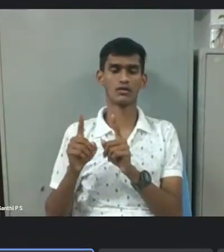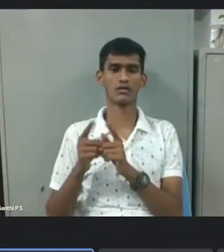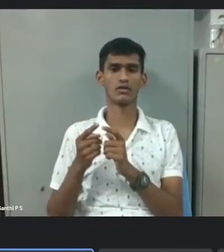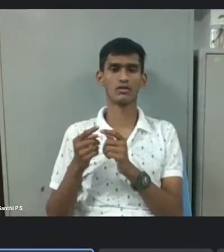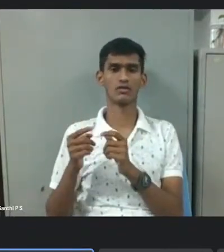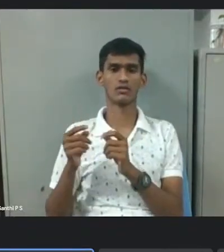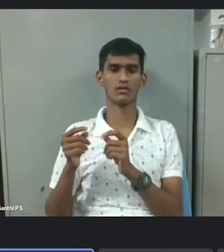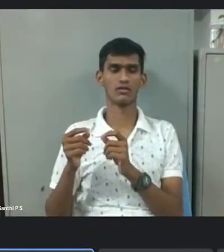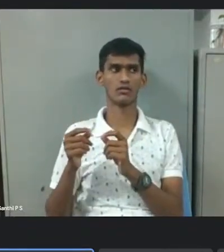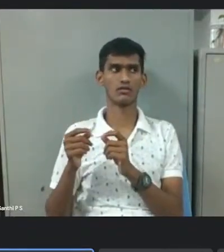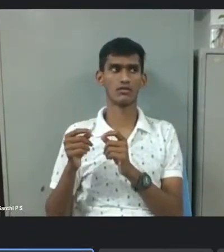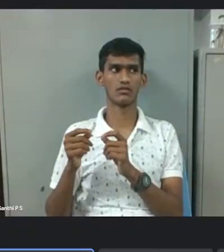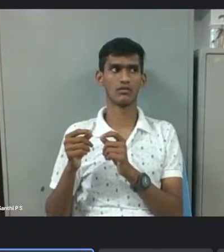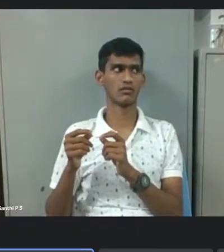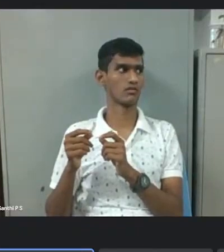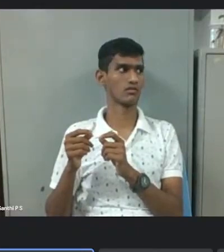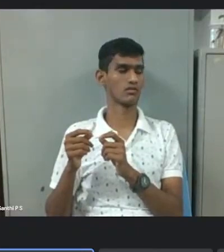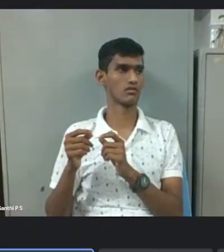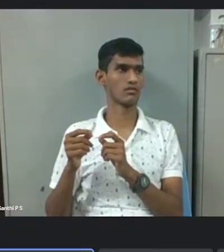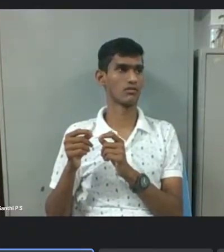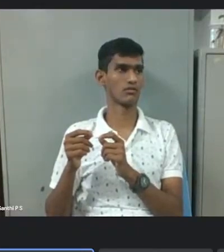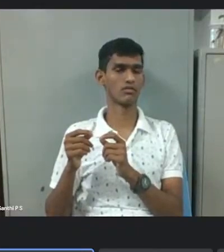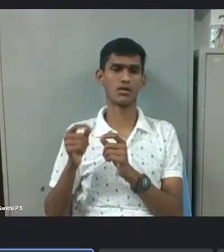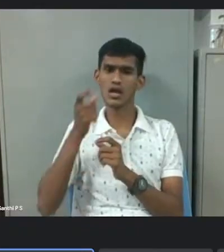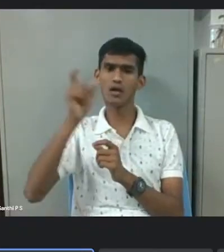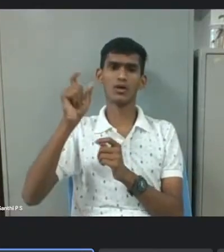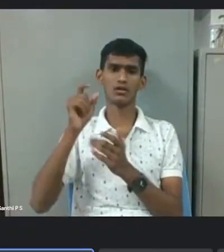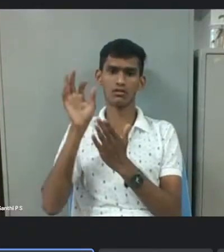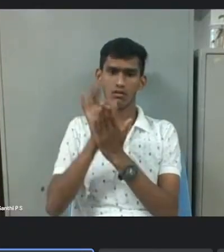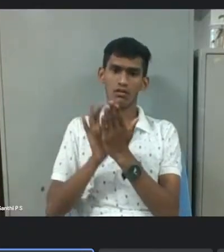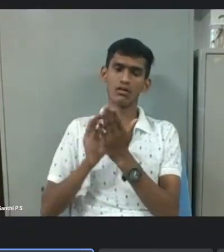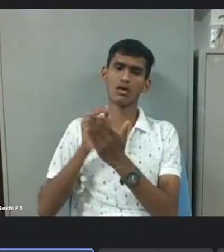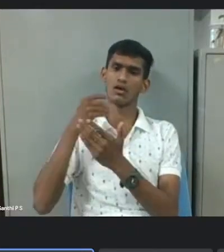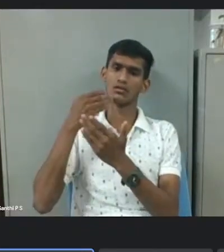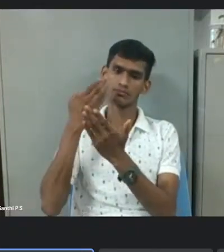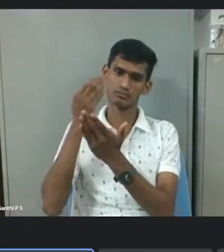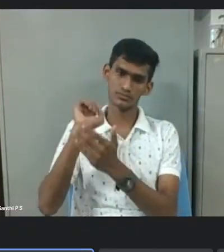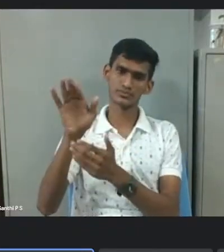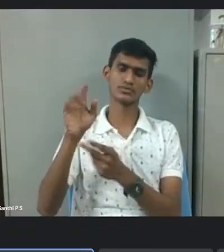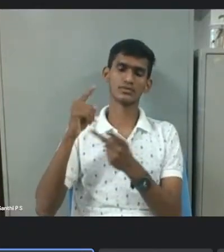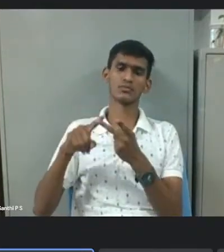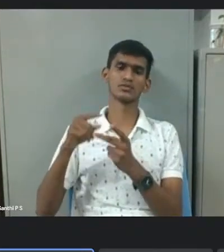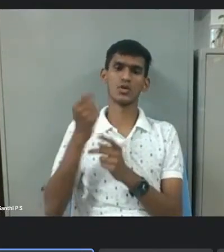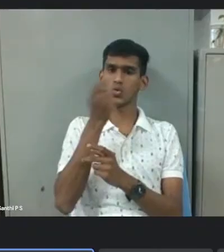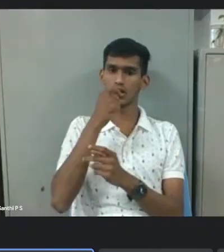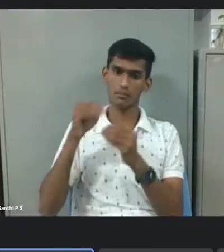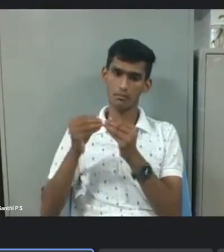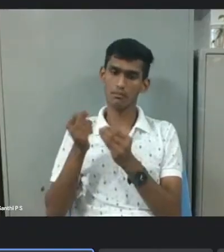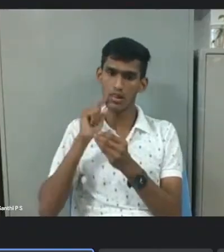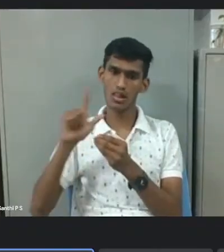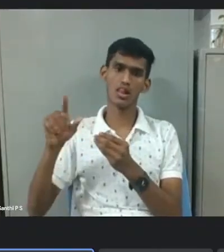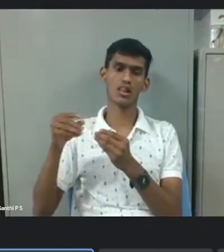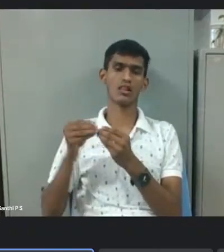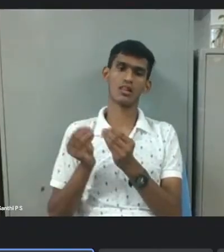എഴുതി അങ്ങോട്ട് പരാതി എഴുതി അയച്ചു, അതിന് റിപ്ലൈ ഇല്ല. പിന്നെ മെഡിസിന്റെ ബില്ല് അയച്ചു കൊടുത്തു, അതിന് മറുപടി